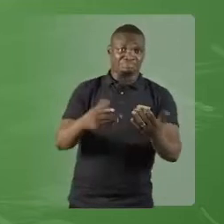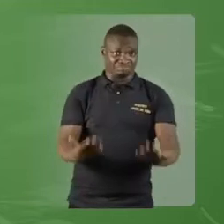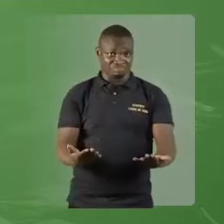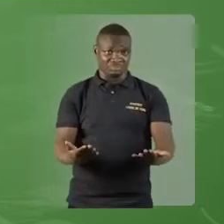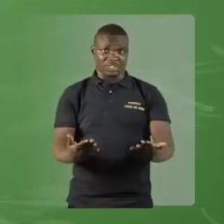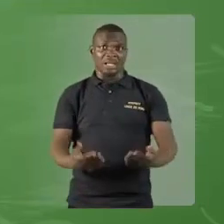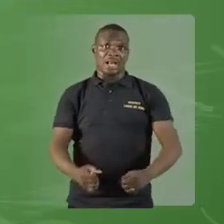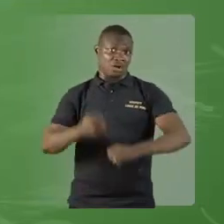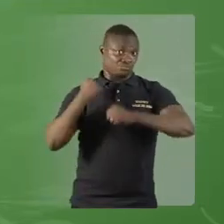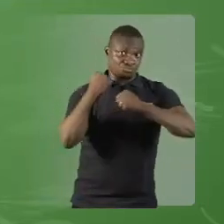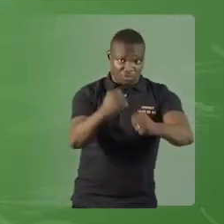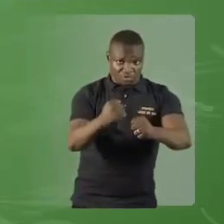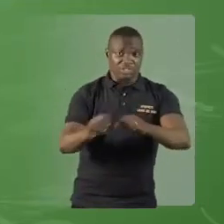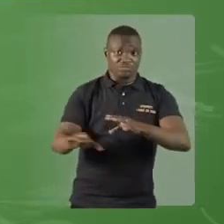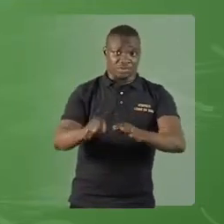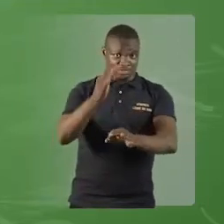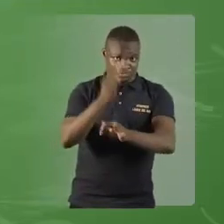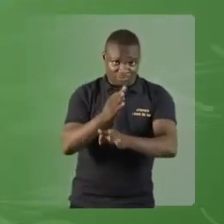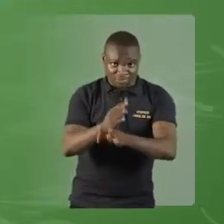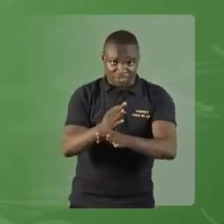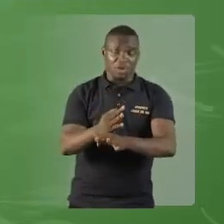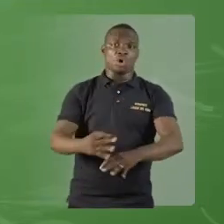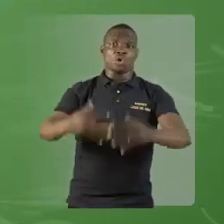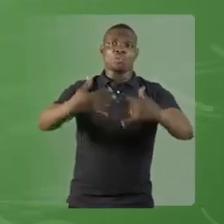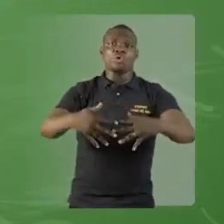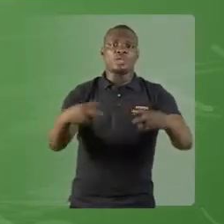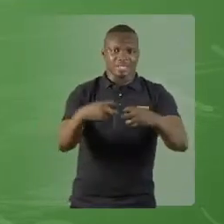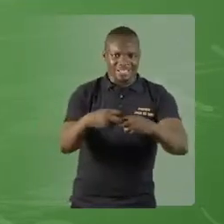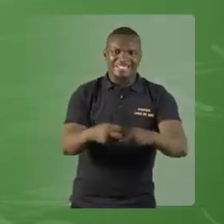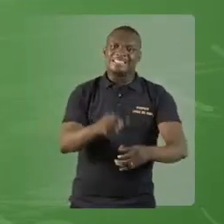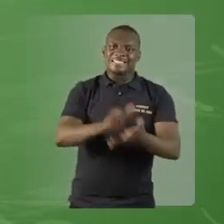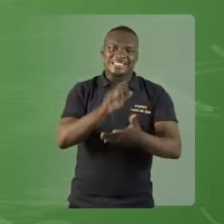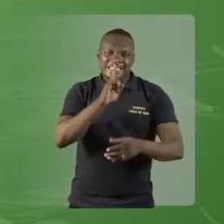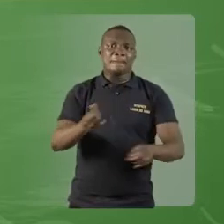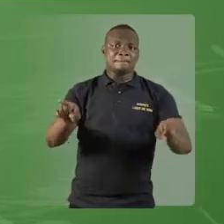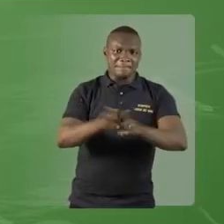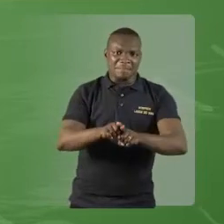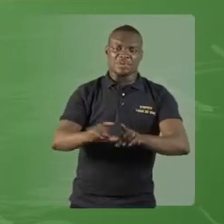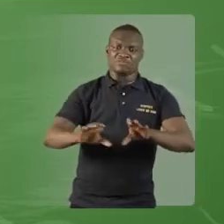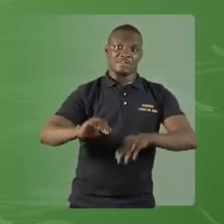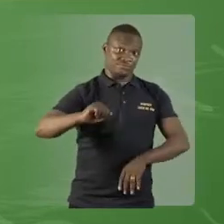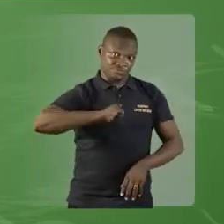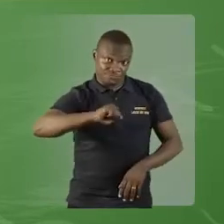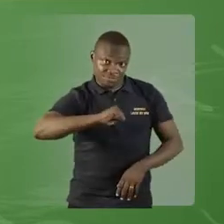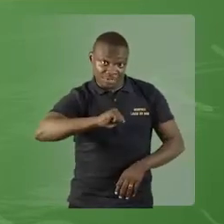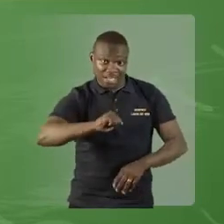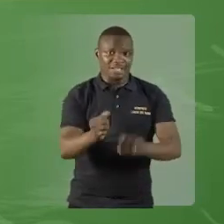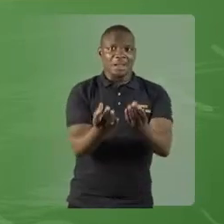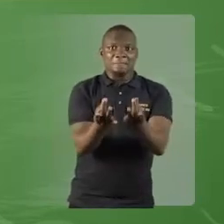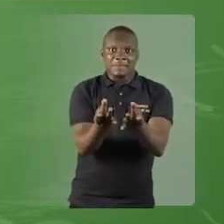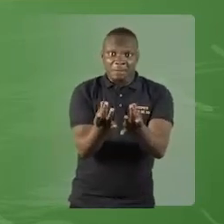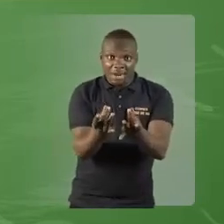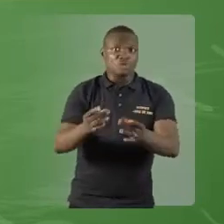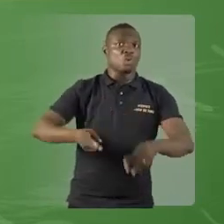force qui fait tourner le moteur est la même qui fait vibrer la membrane du haut-parleur.